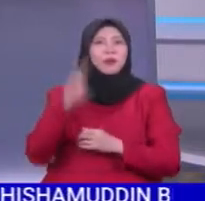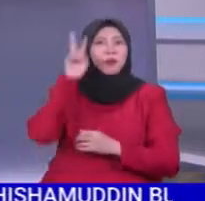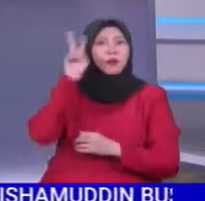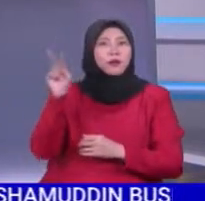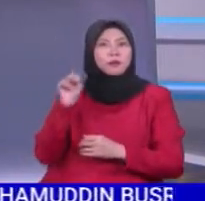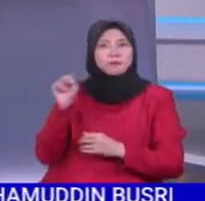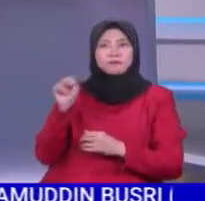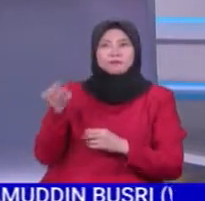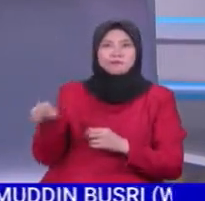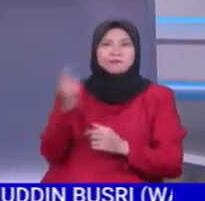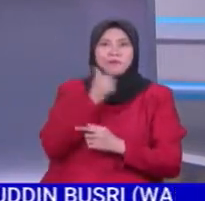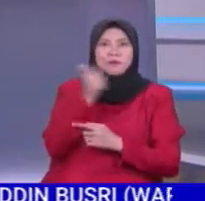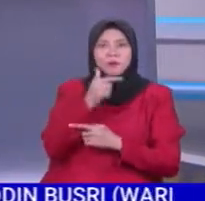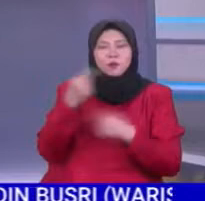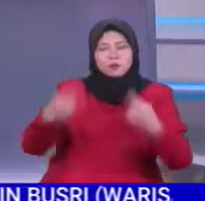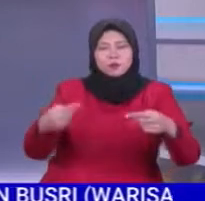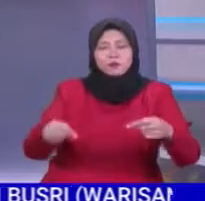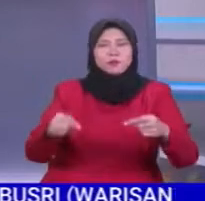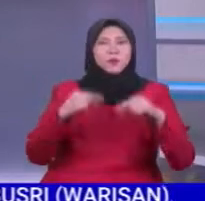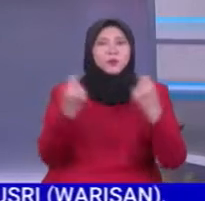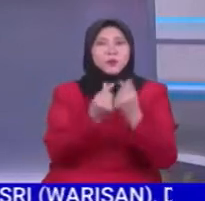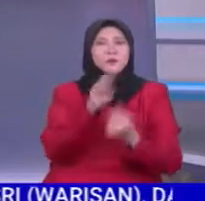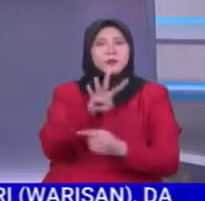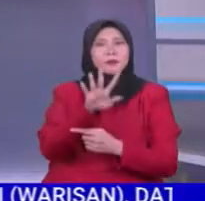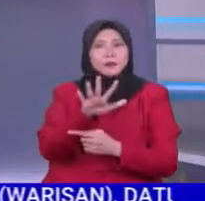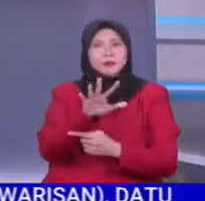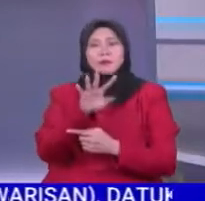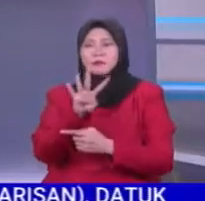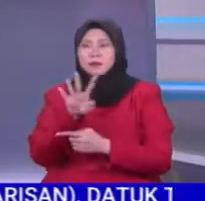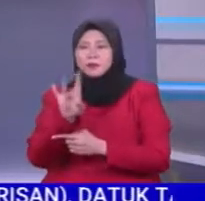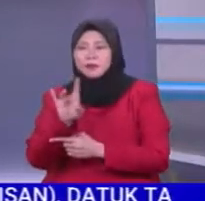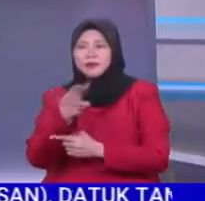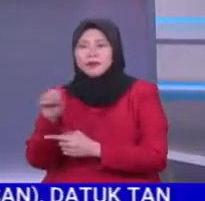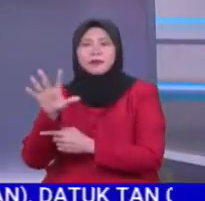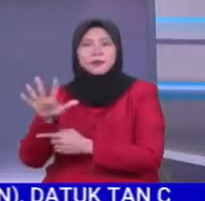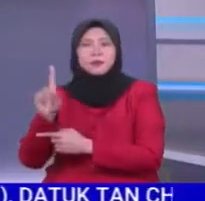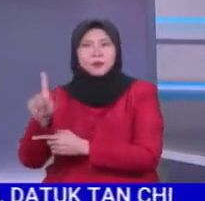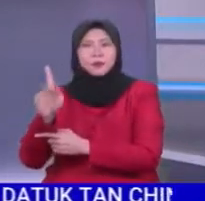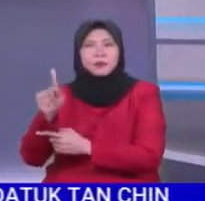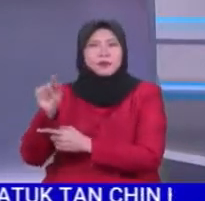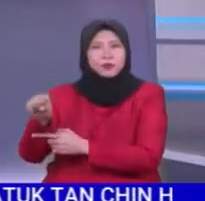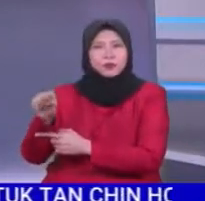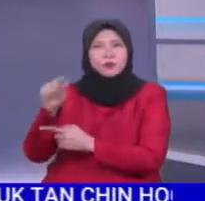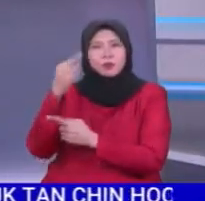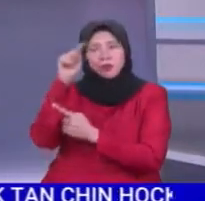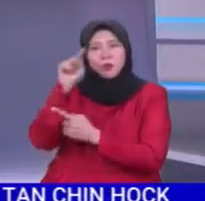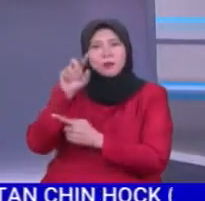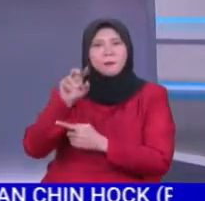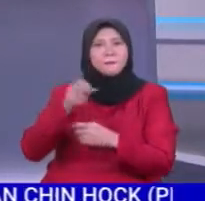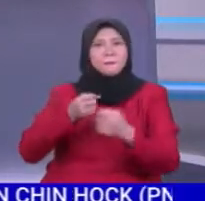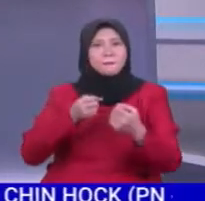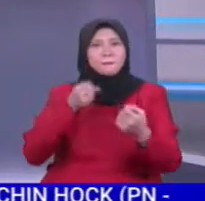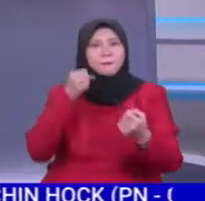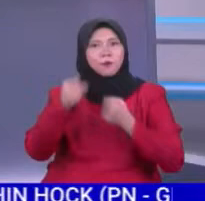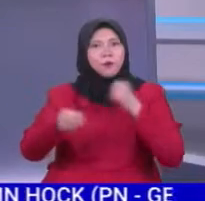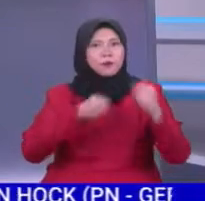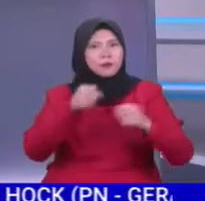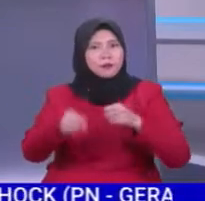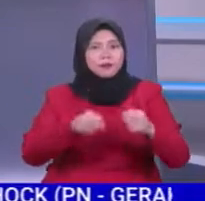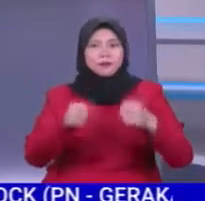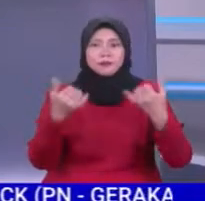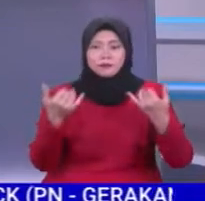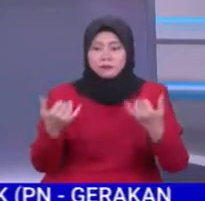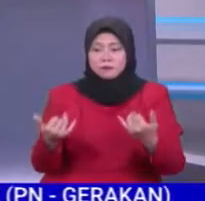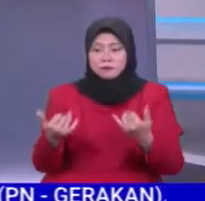tidak mempertandingkan kategori 45, 48 dan 51 kilogram acara Muay Thai. Presiden Persatuan Muay Thai